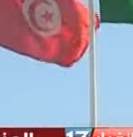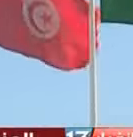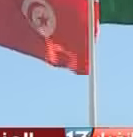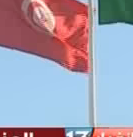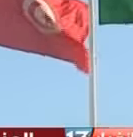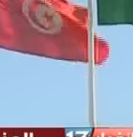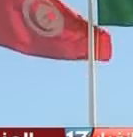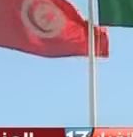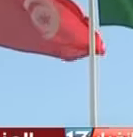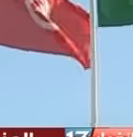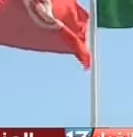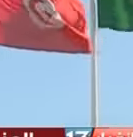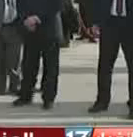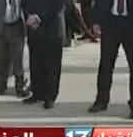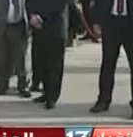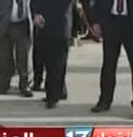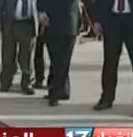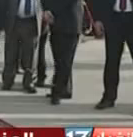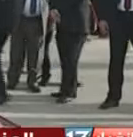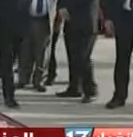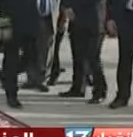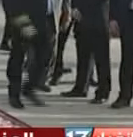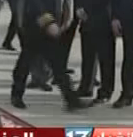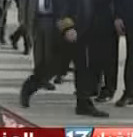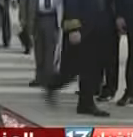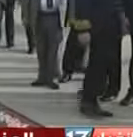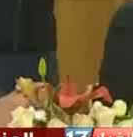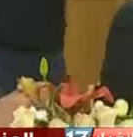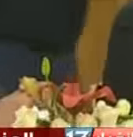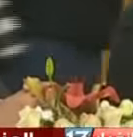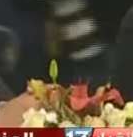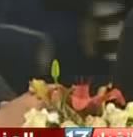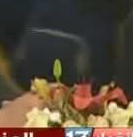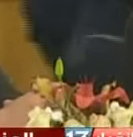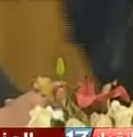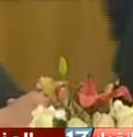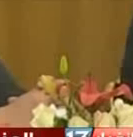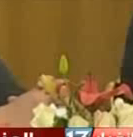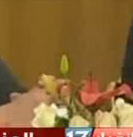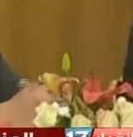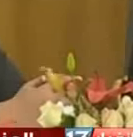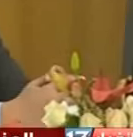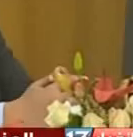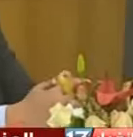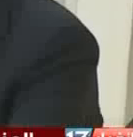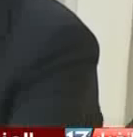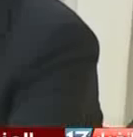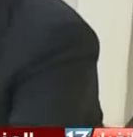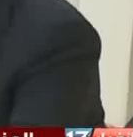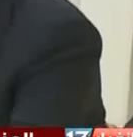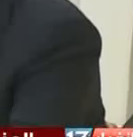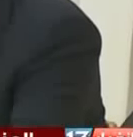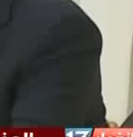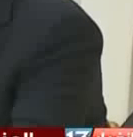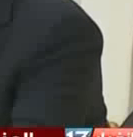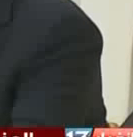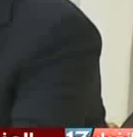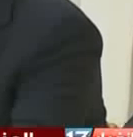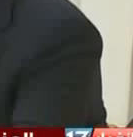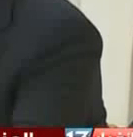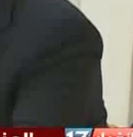المشتركة التونسية الجزائرية تشديد على التنسيق الدائم بين الأجهزة الأمنية يدعم بتوقيع اتفاقية نوعية في